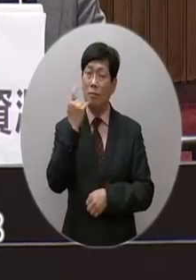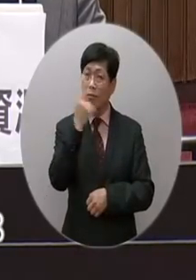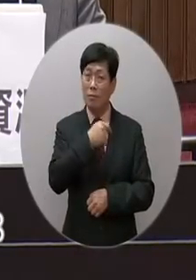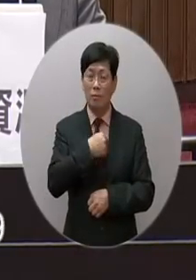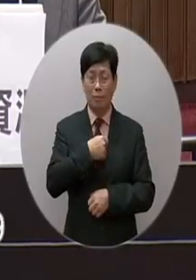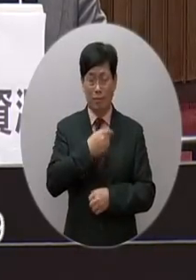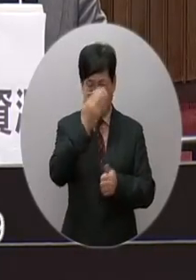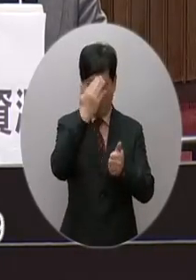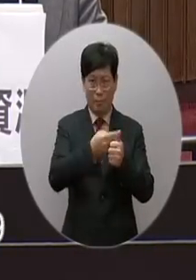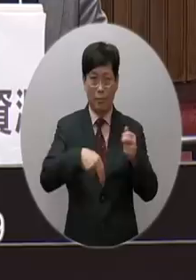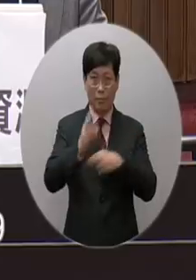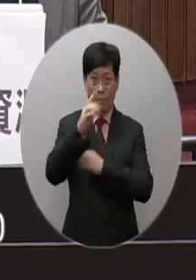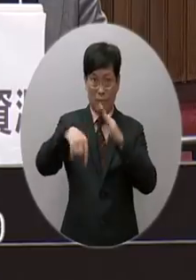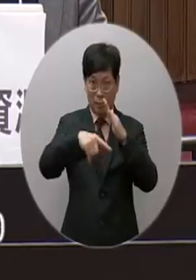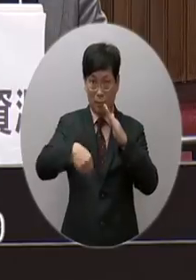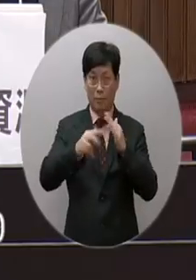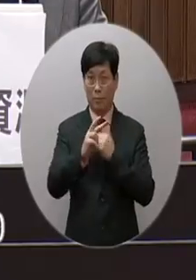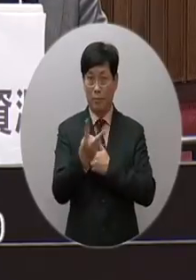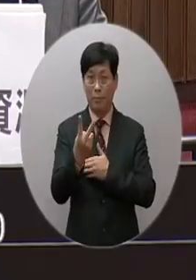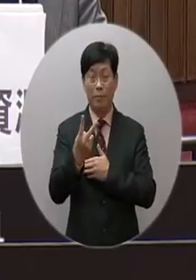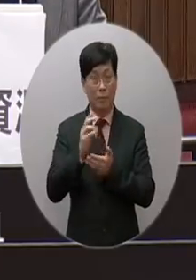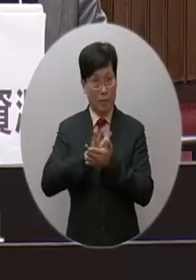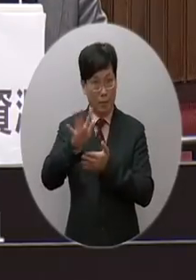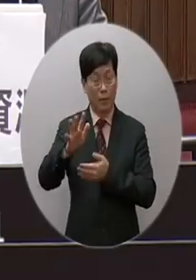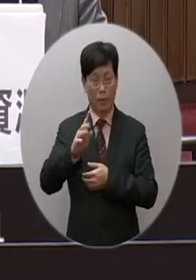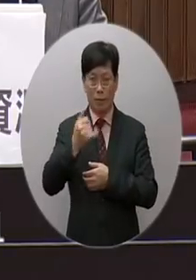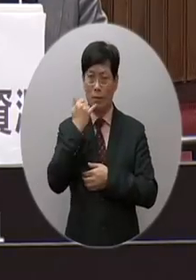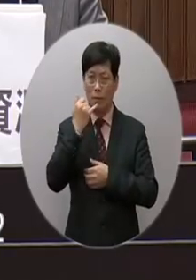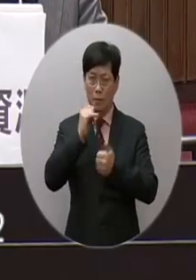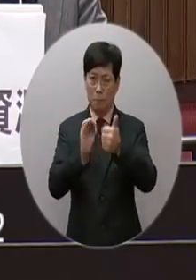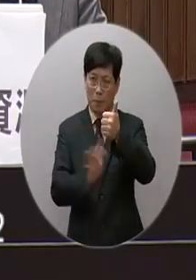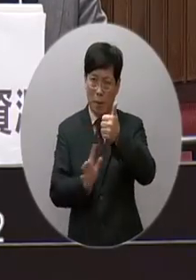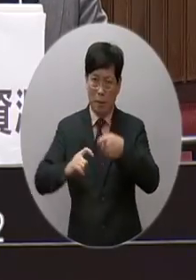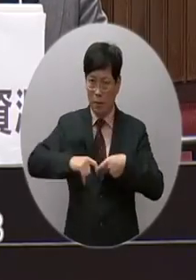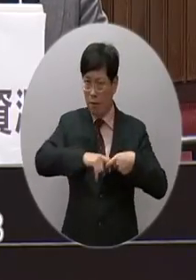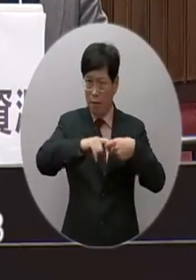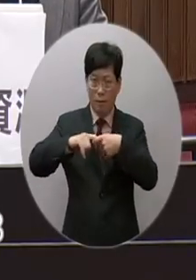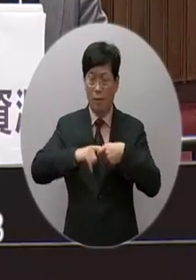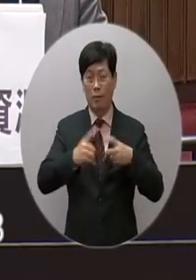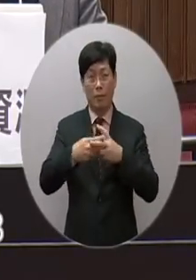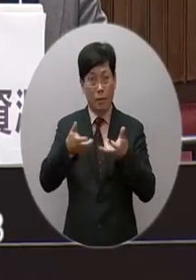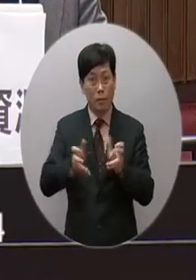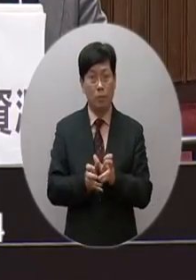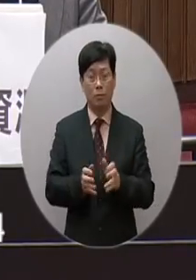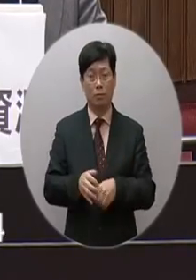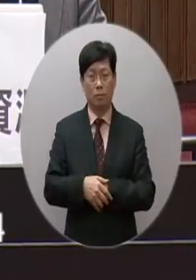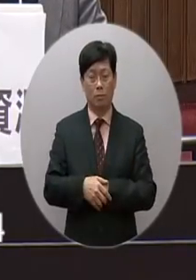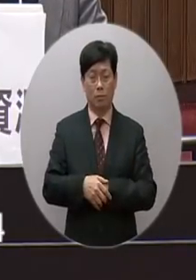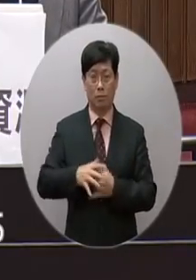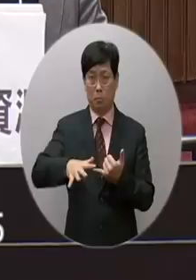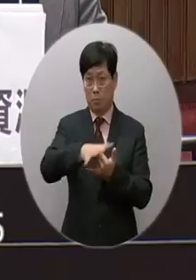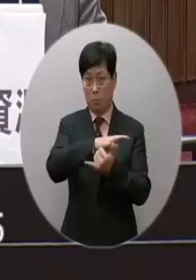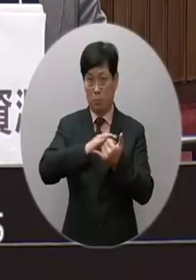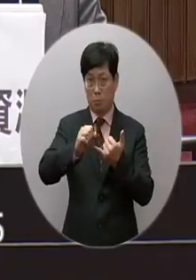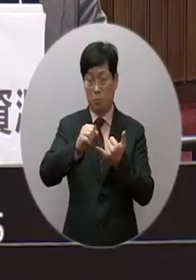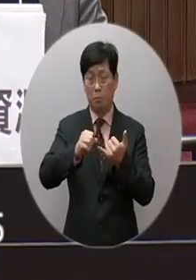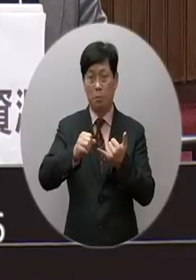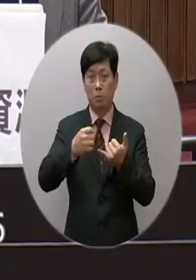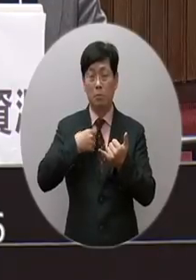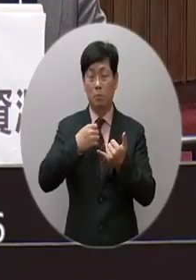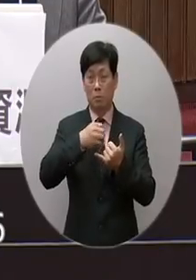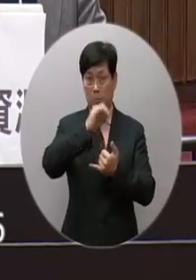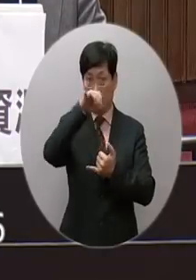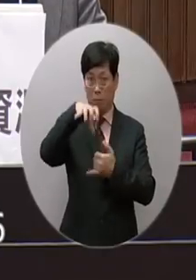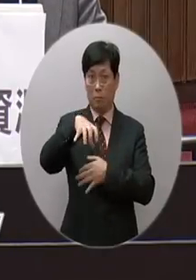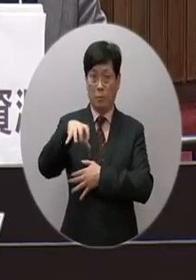请我们的行政院这边，或者是未来有一个跨部会的一个小组，可以将我们的全国的这个各